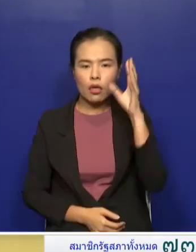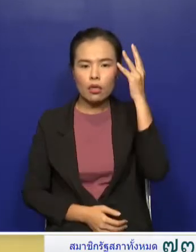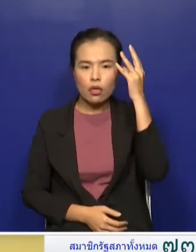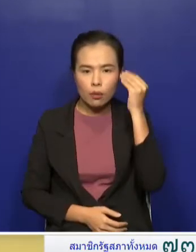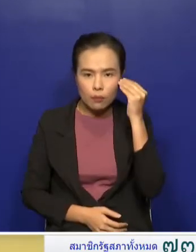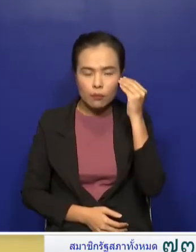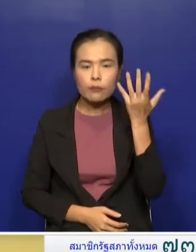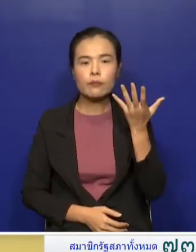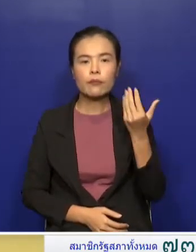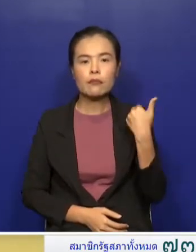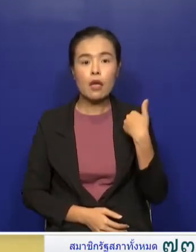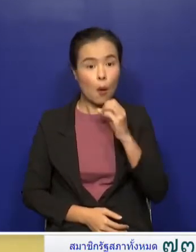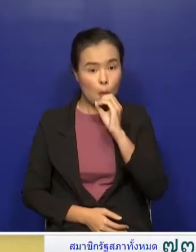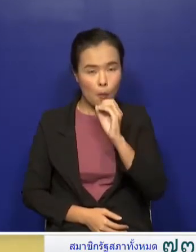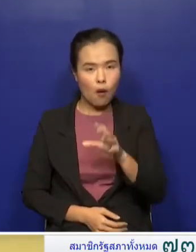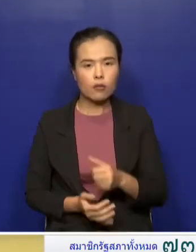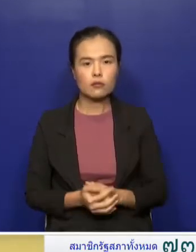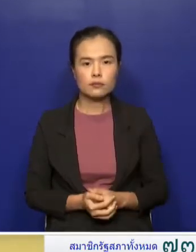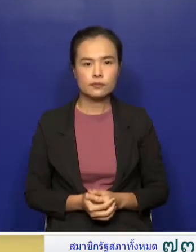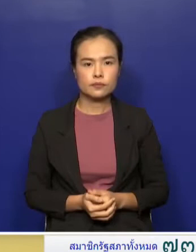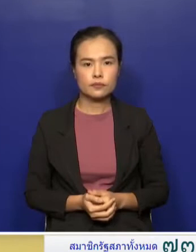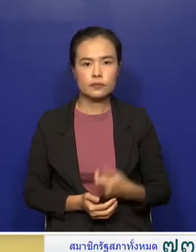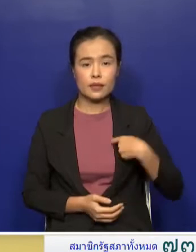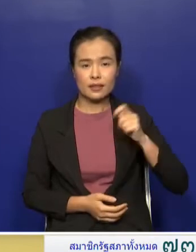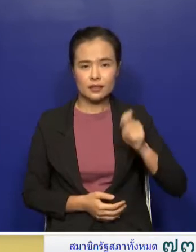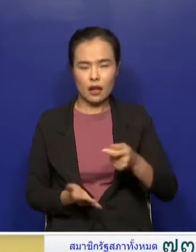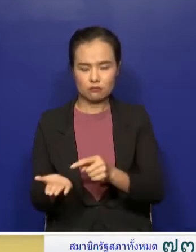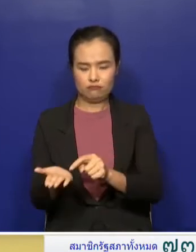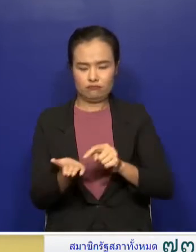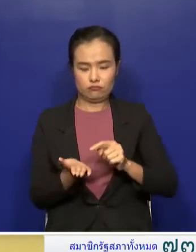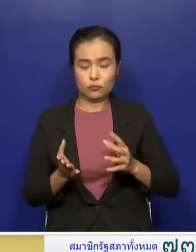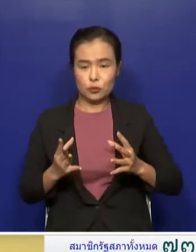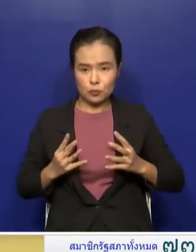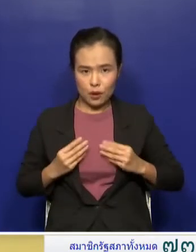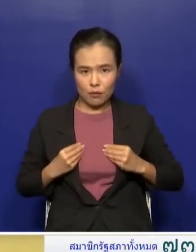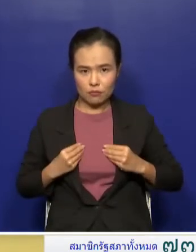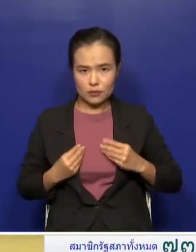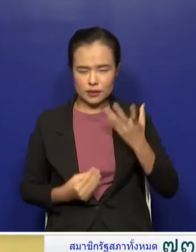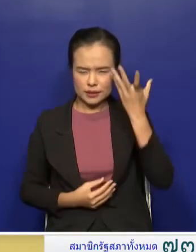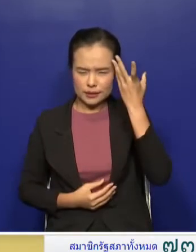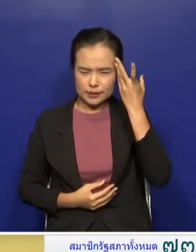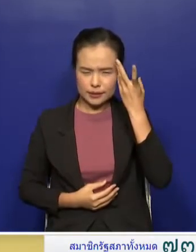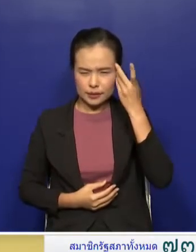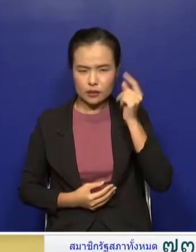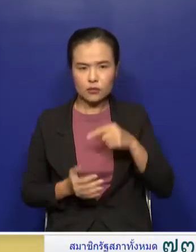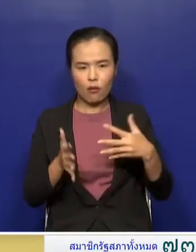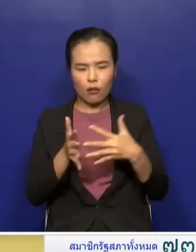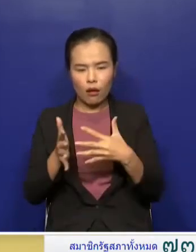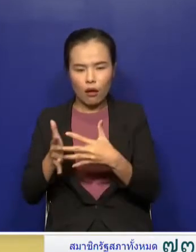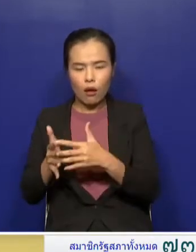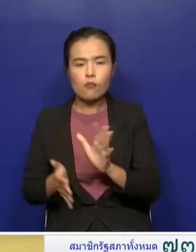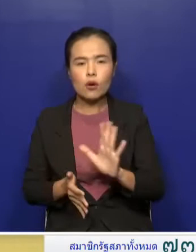แล้วเราบอกด้วยว่าถ้าศาลรับก็อย่าไปวิตกว่าศาลจะต้องให้มันสะดุดหยุดลง